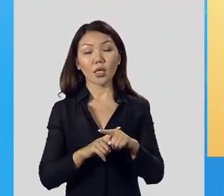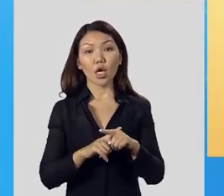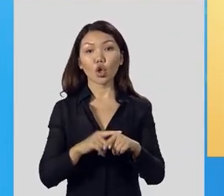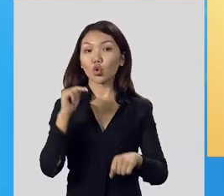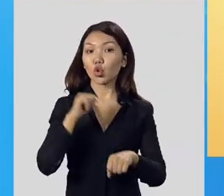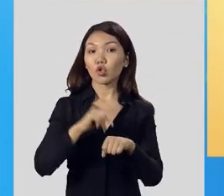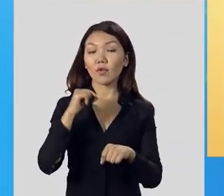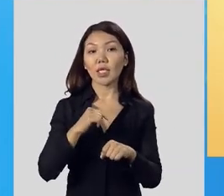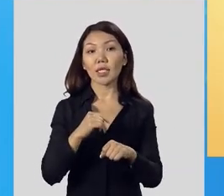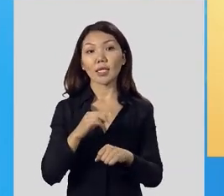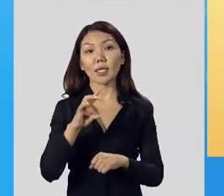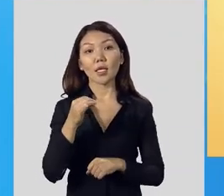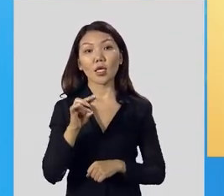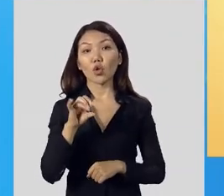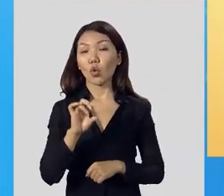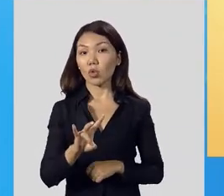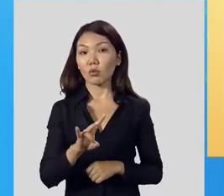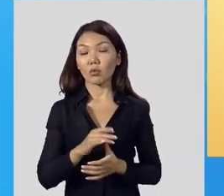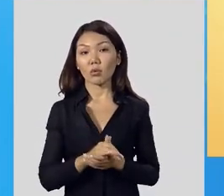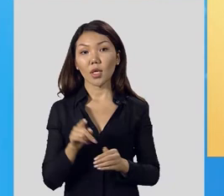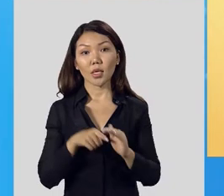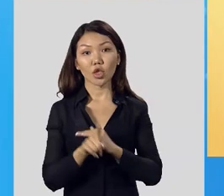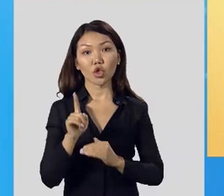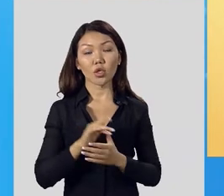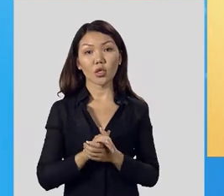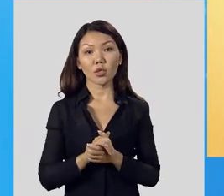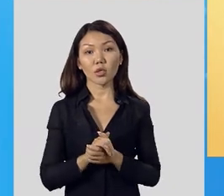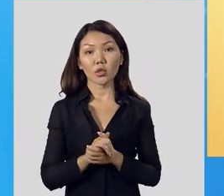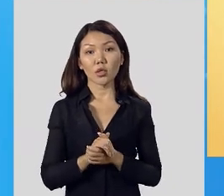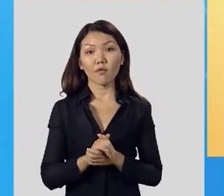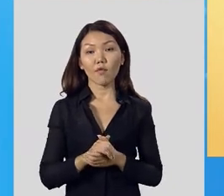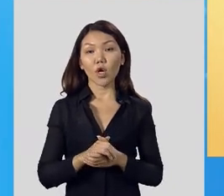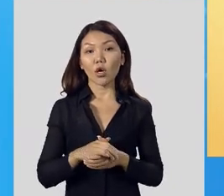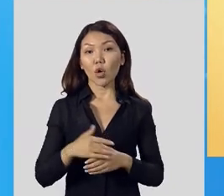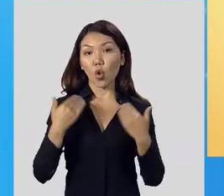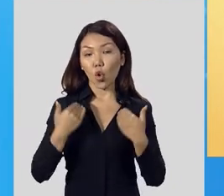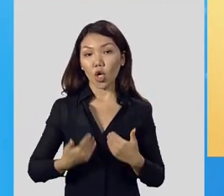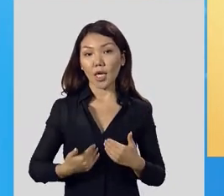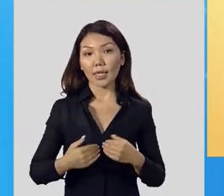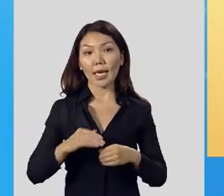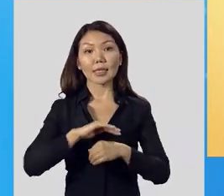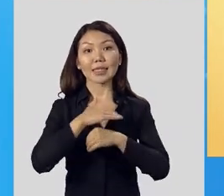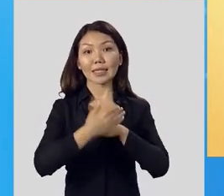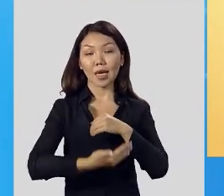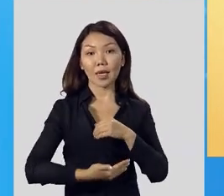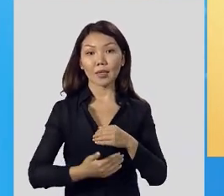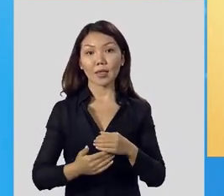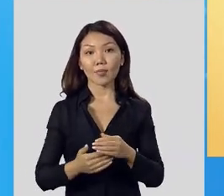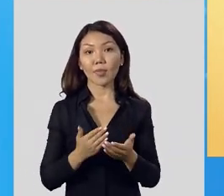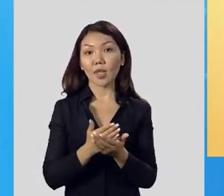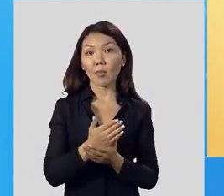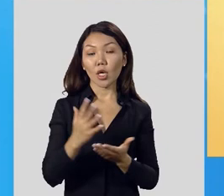нейрон, берущий начало в органах и тканях и направляющий собранную информацию